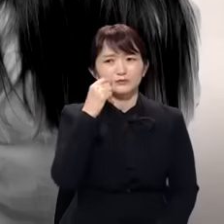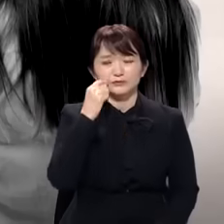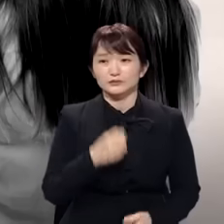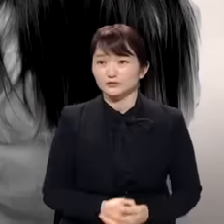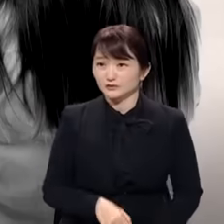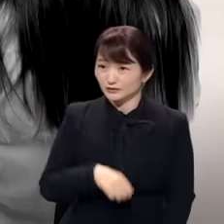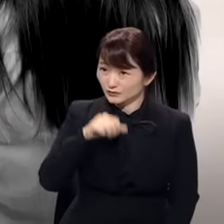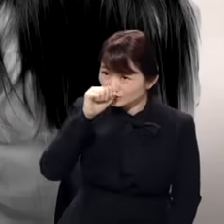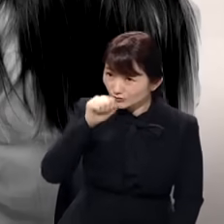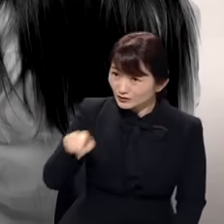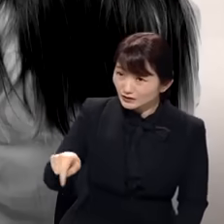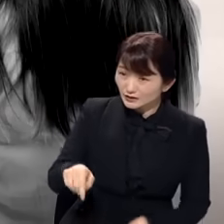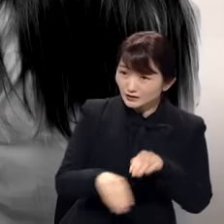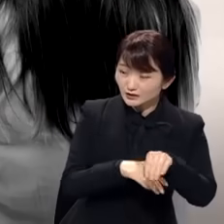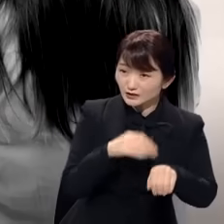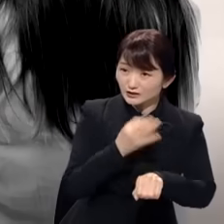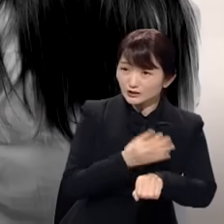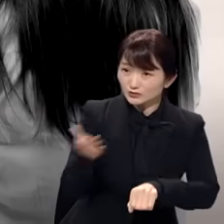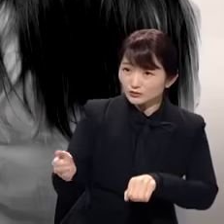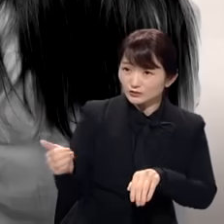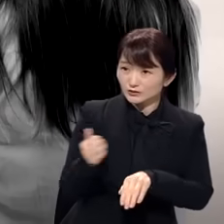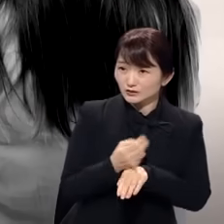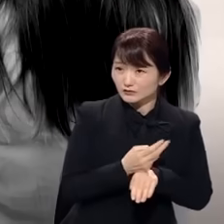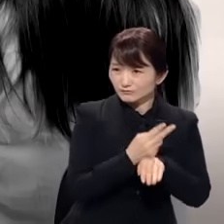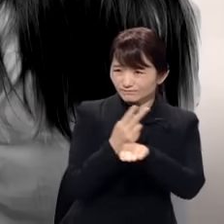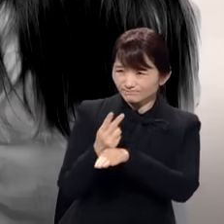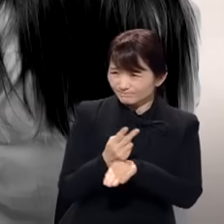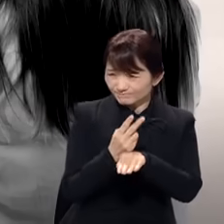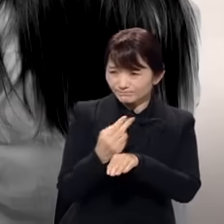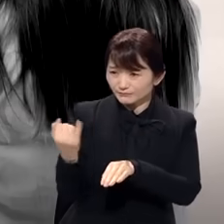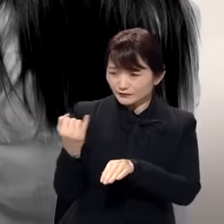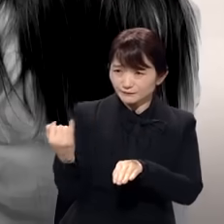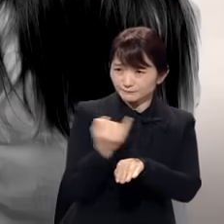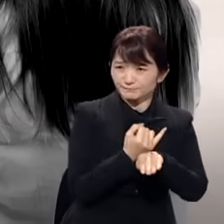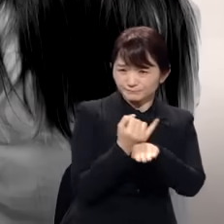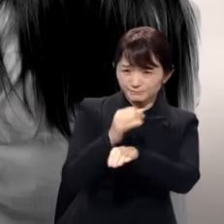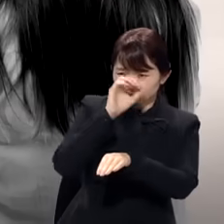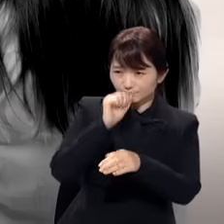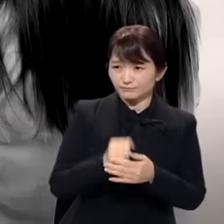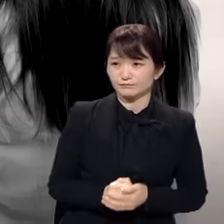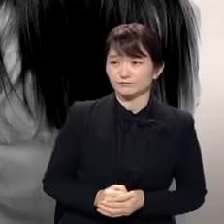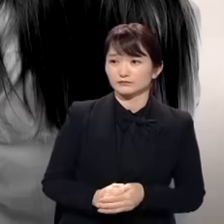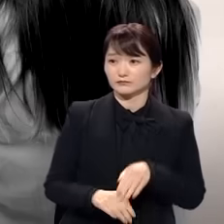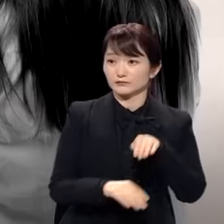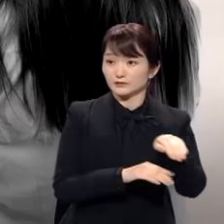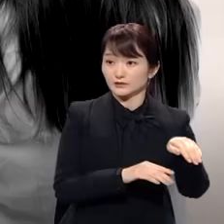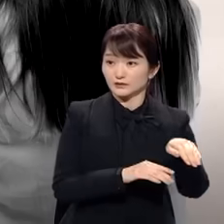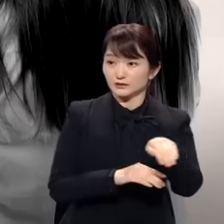차 뽑아줬으면 그거 타고 여기저기 다 돌아다니면서 여자 태우고. 차 뽑으면 우리 집에서 출퇴근한다고 했어요.